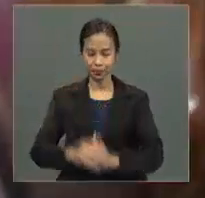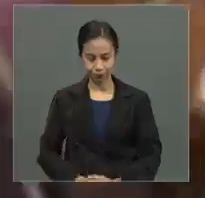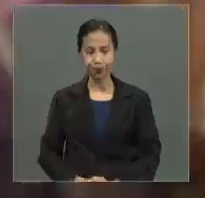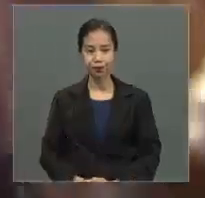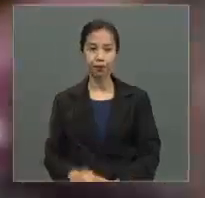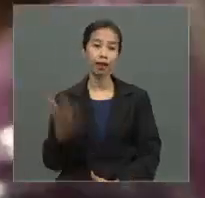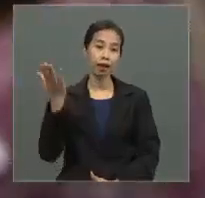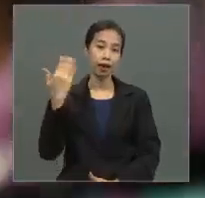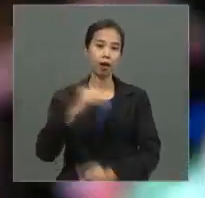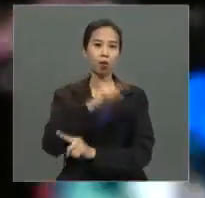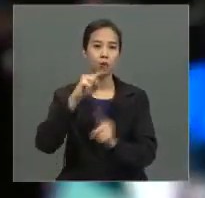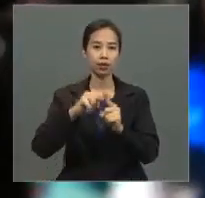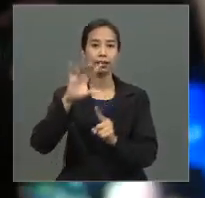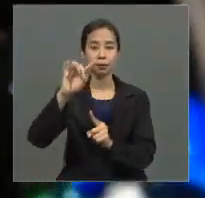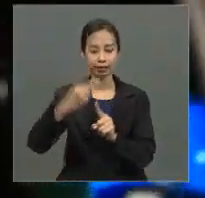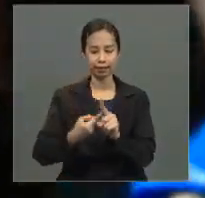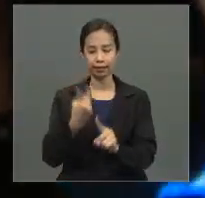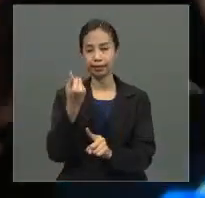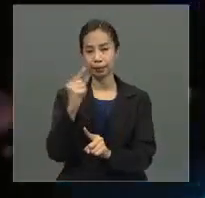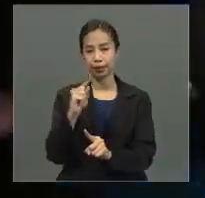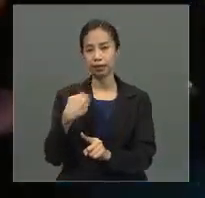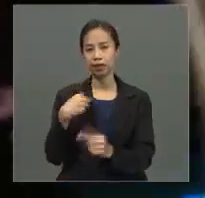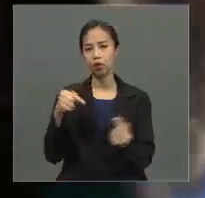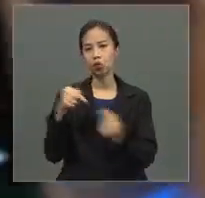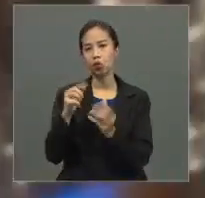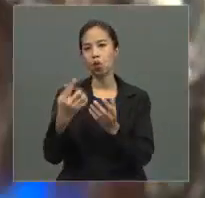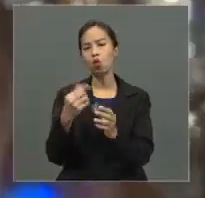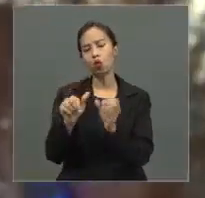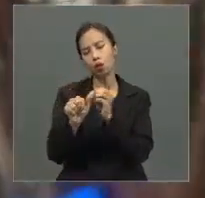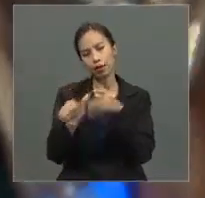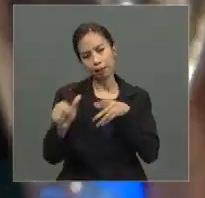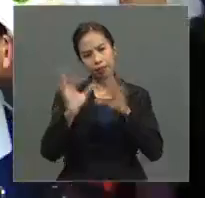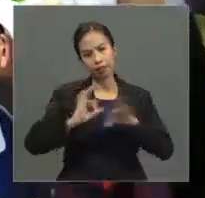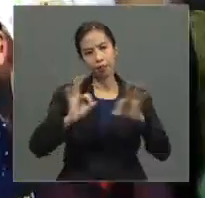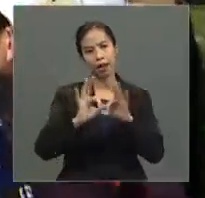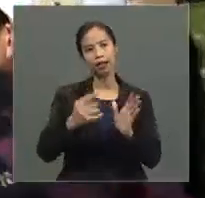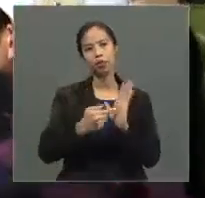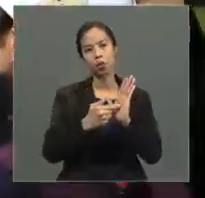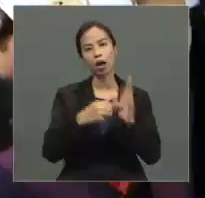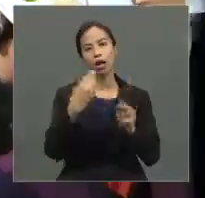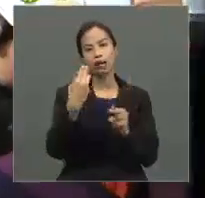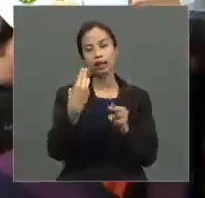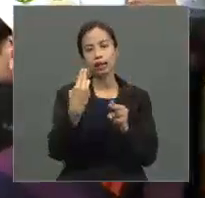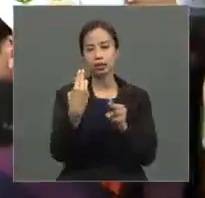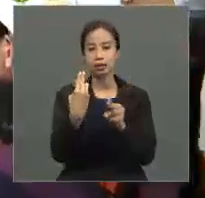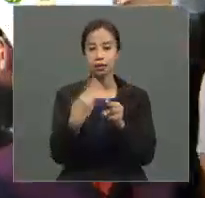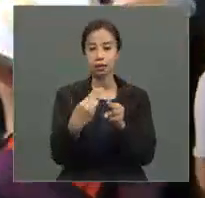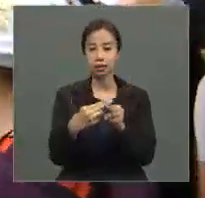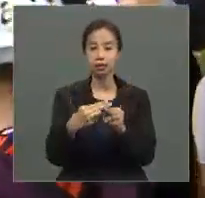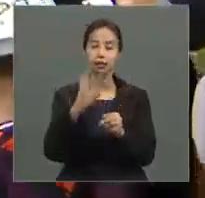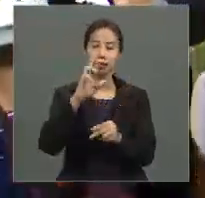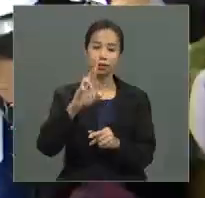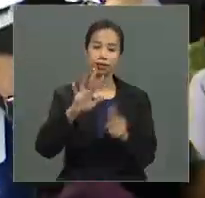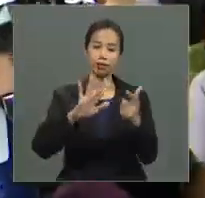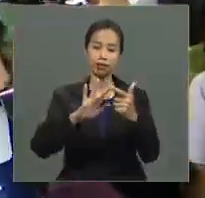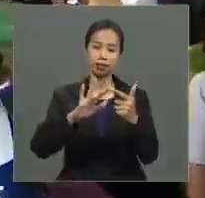วันที่ 8พฤศจิกายนเมื่อวานนี้นะคะไม่พบกันนำคนสำคัญอย่างนางสาวปนัสอยาสิทธิจิรวัฒนกุล